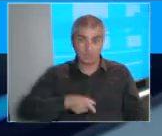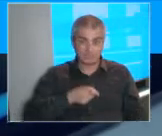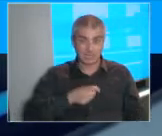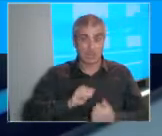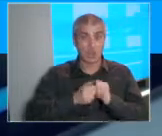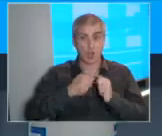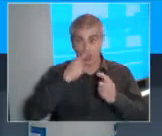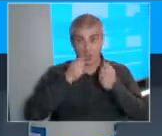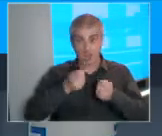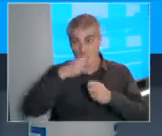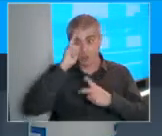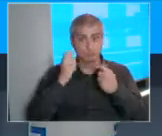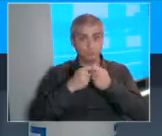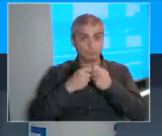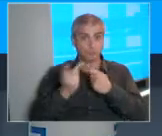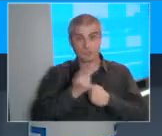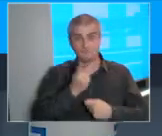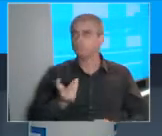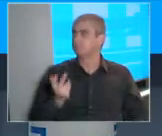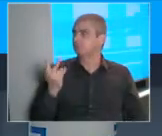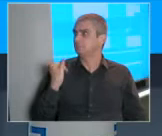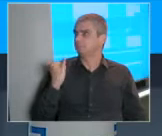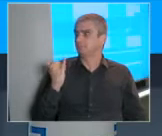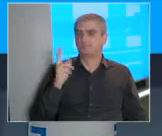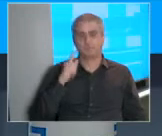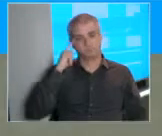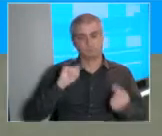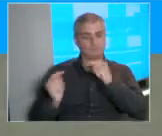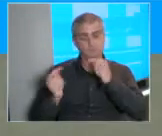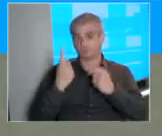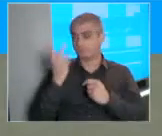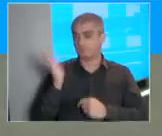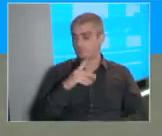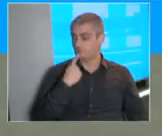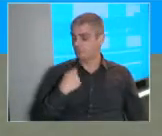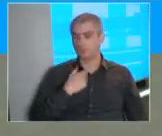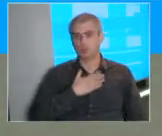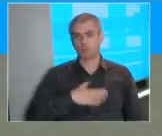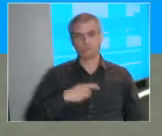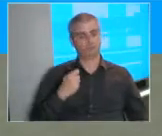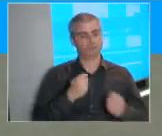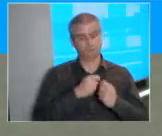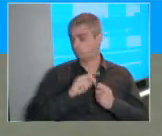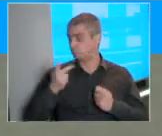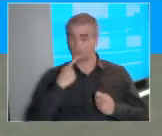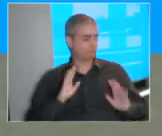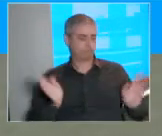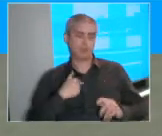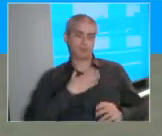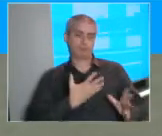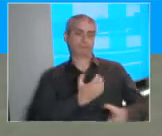או לחייב הורות משותפת? בוודאי. כאשר יש מחלוקת ובא אחד הצדדים ואומר, אני רוצה הורות משותפת, ובא הצד השני ואומר,